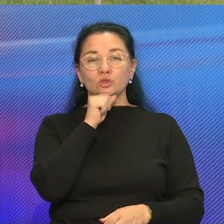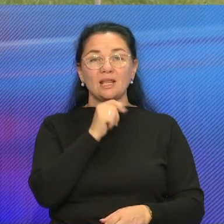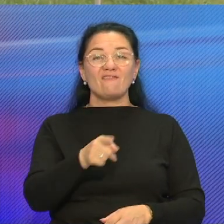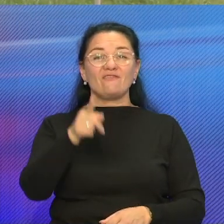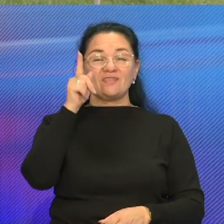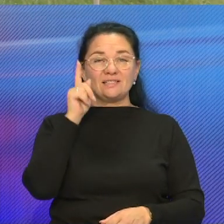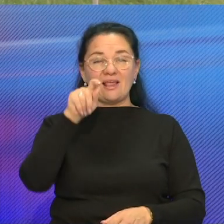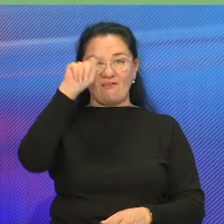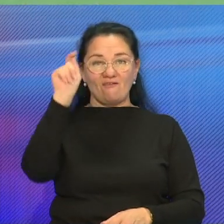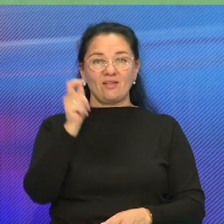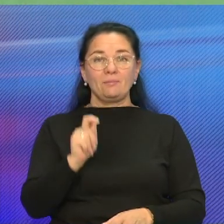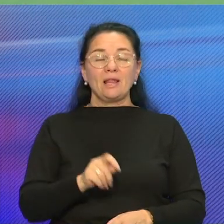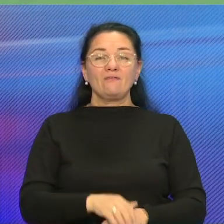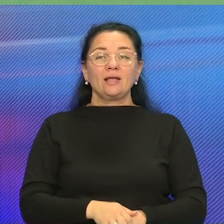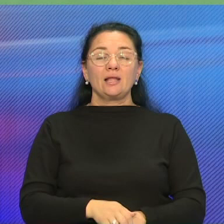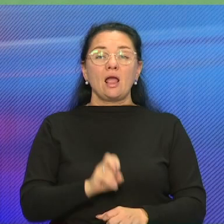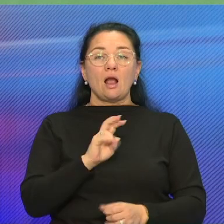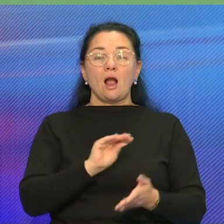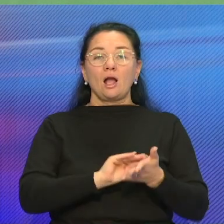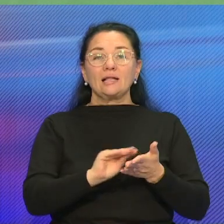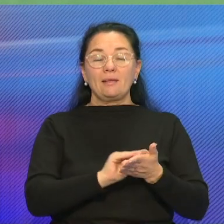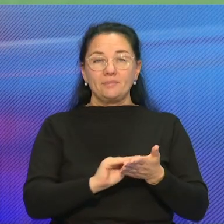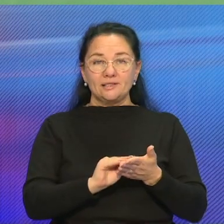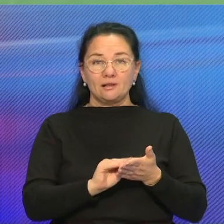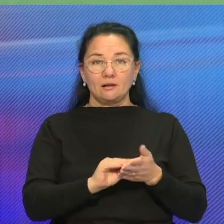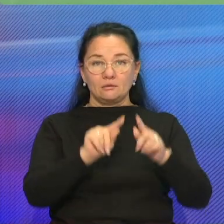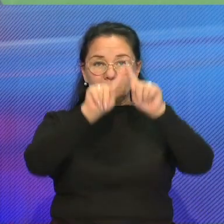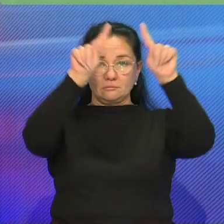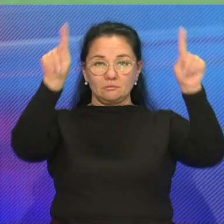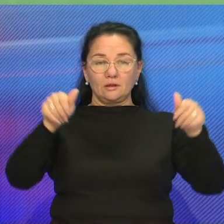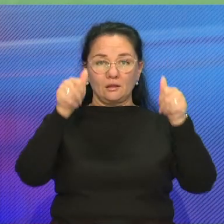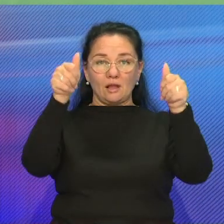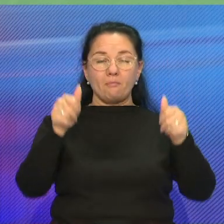времена, в боевых действиях. Как написано на баннере, 80 лет,